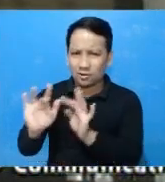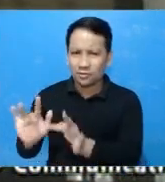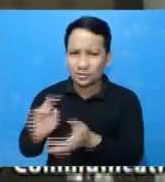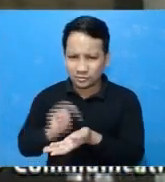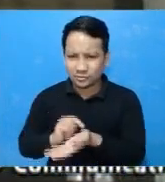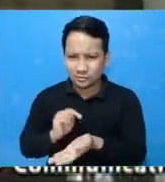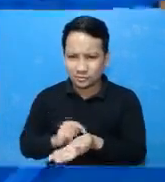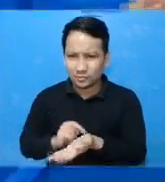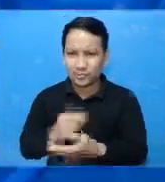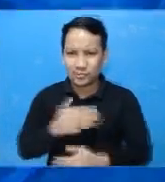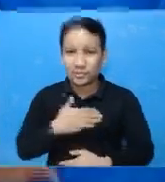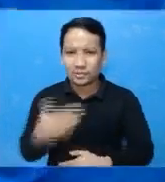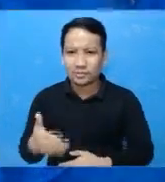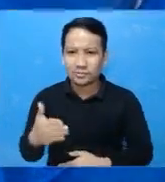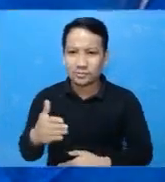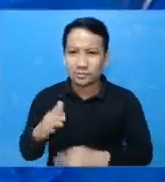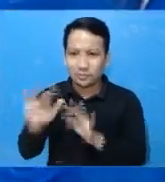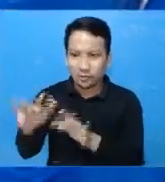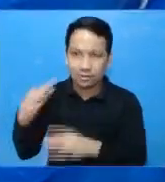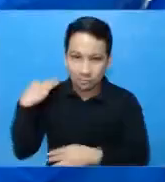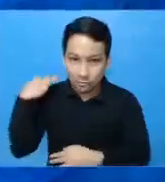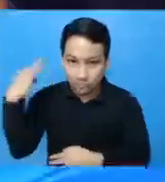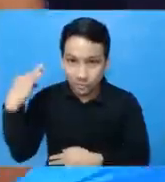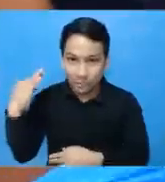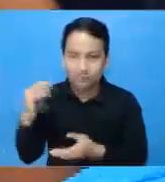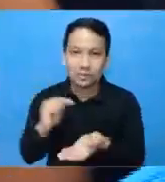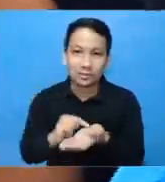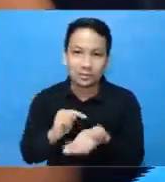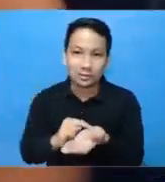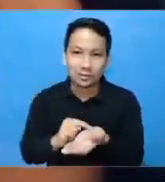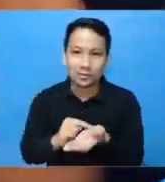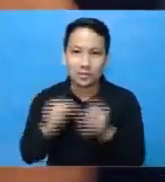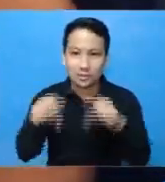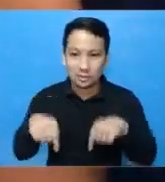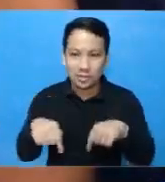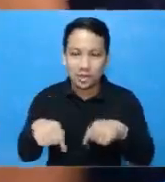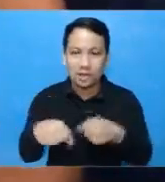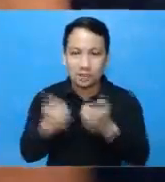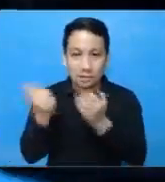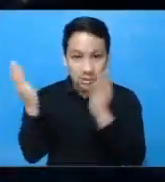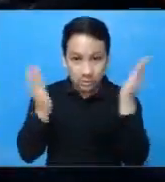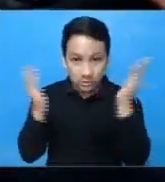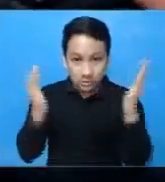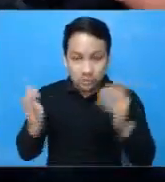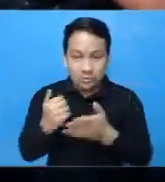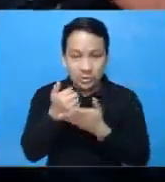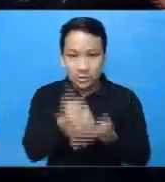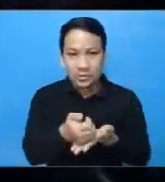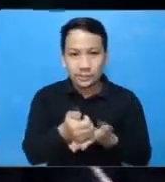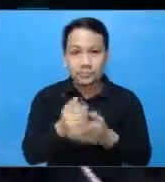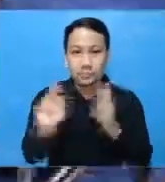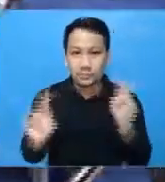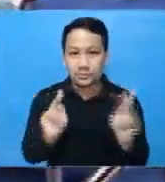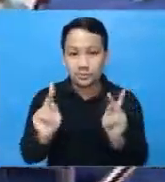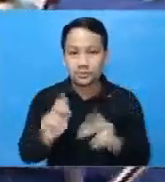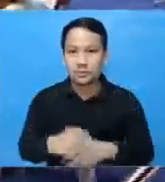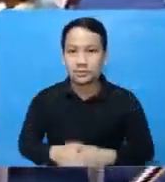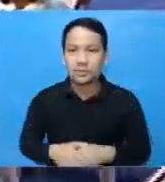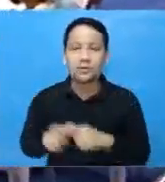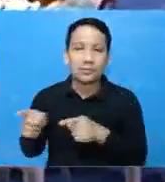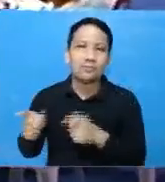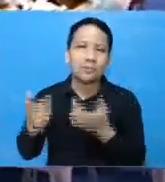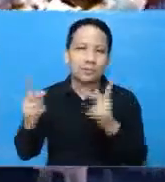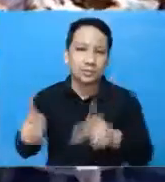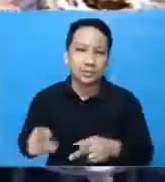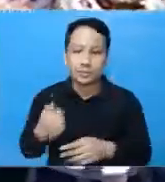na nag-volunteer ng kanyang oras para lang po magsilbi sa ating mga kababayan. Tao lang po ang ating frontliners. Yung